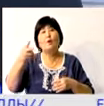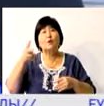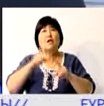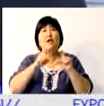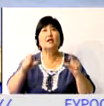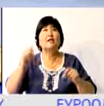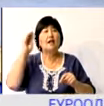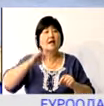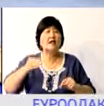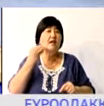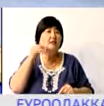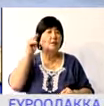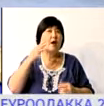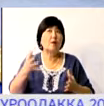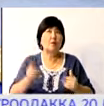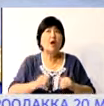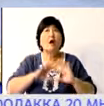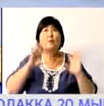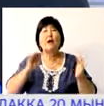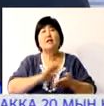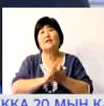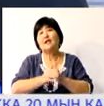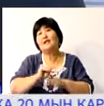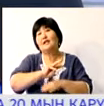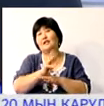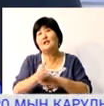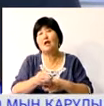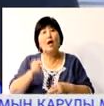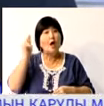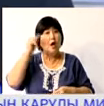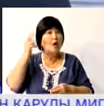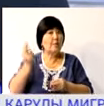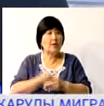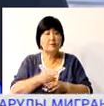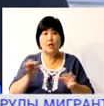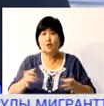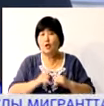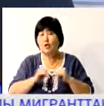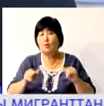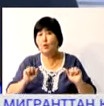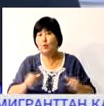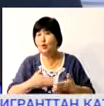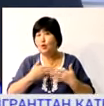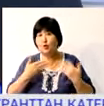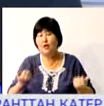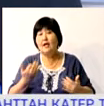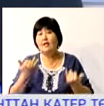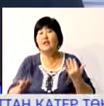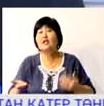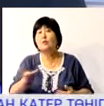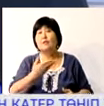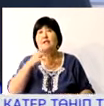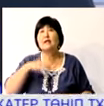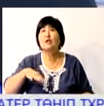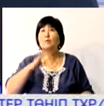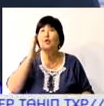ғимаратта шәкірттердің сапалы білім алуларына бар жағдай жасалған. Білімсіз ешқандай дамудың мүмкіндігі жоқ. Сондықтан егер біз